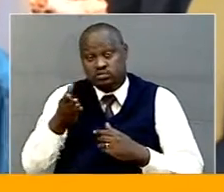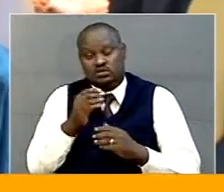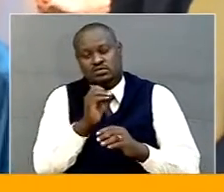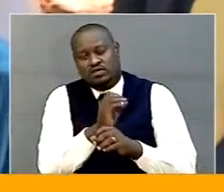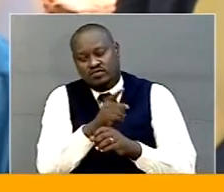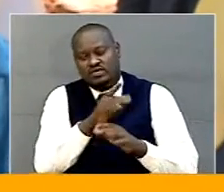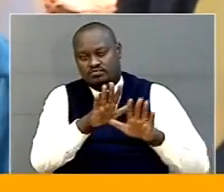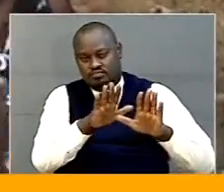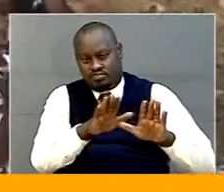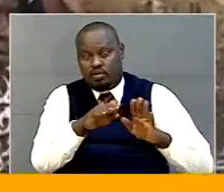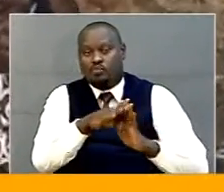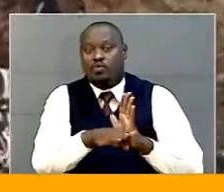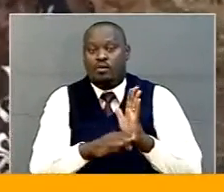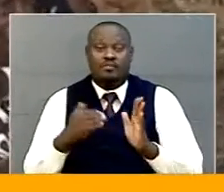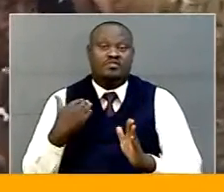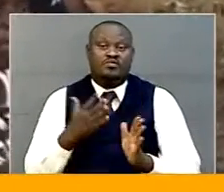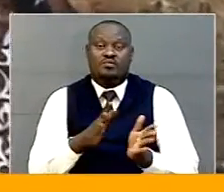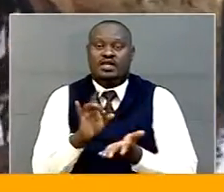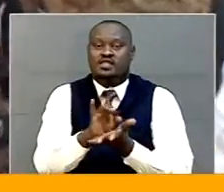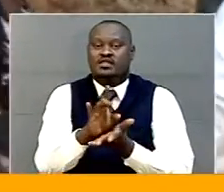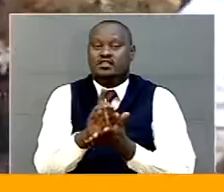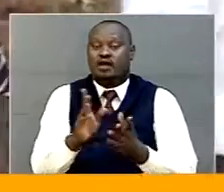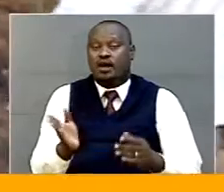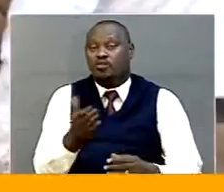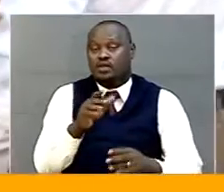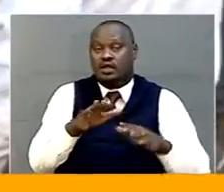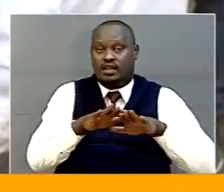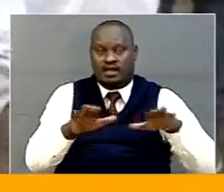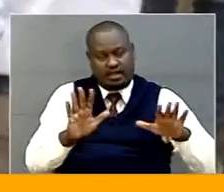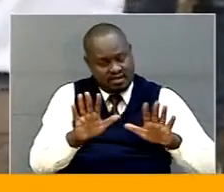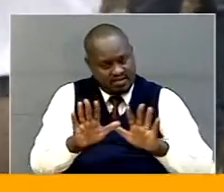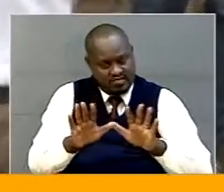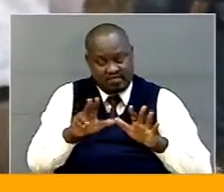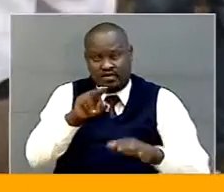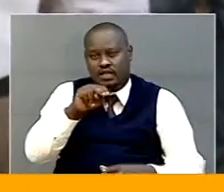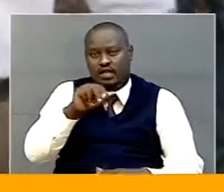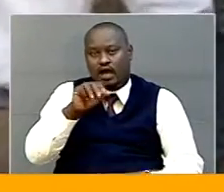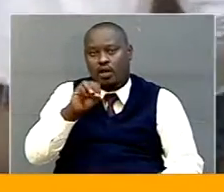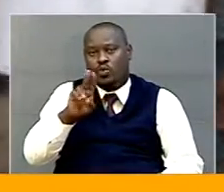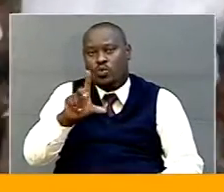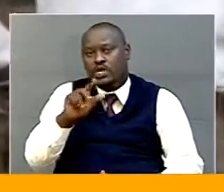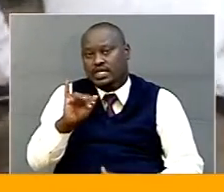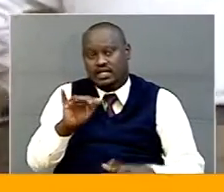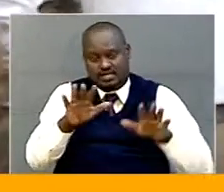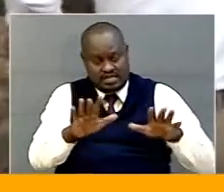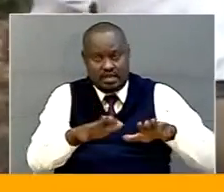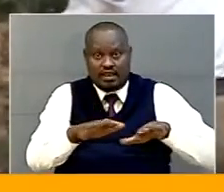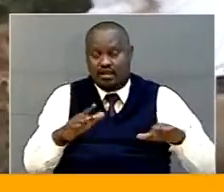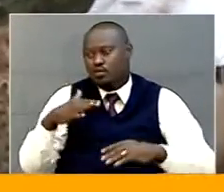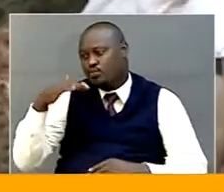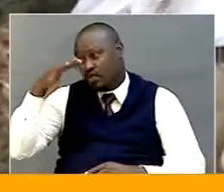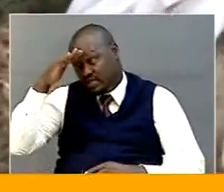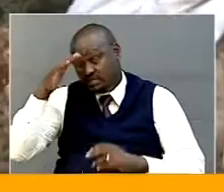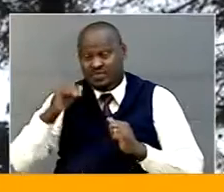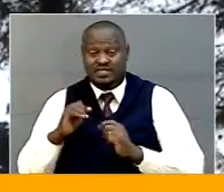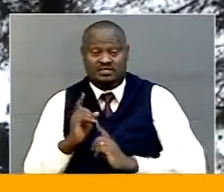enteekateeka ze ezibadde zigenda mu maaso ez'okugobaganya Namuli ku ttaka n'ategeeza nti poliisi eteekwa okumuwa obukuumi ku kibanja kye nga bwe balinda ne